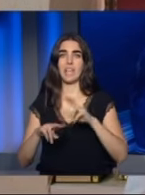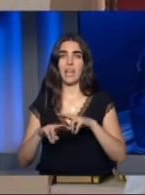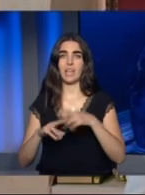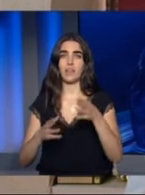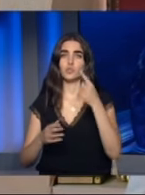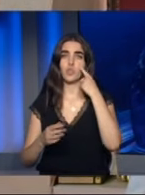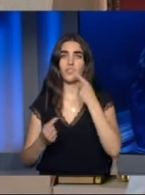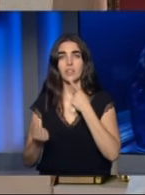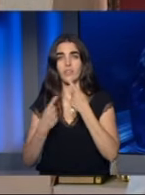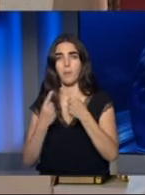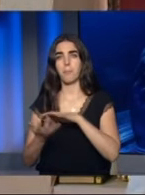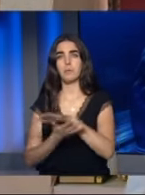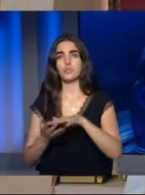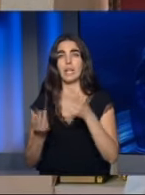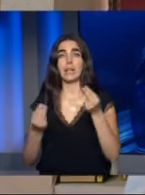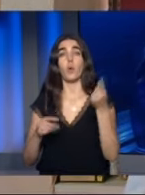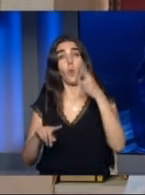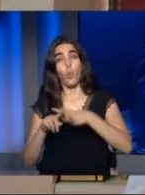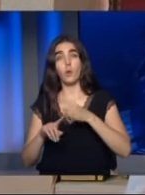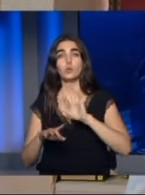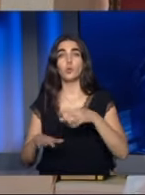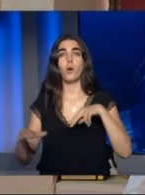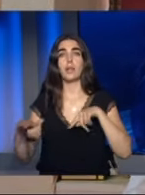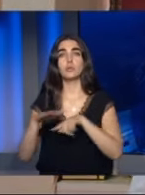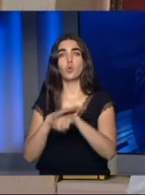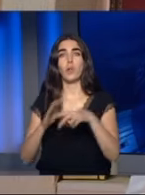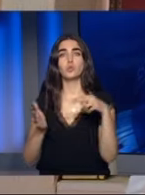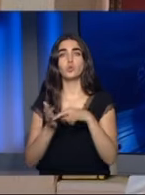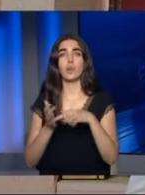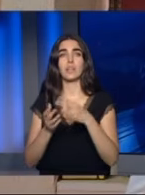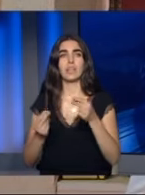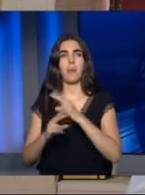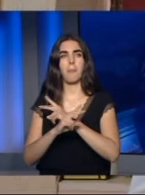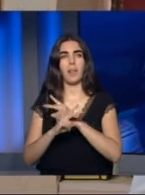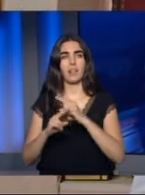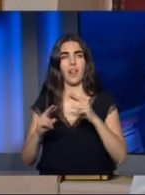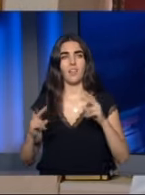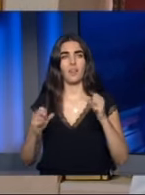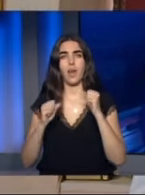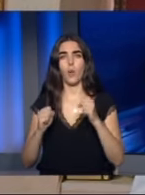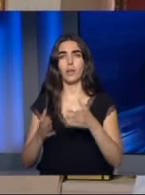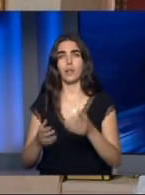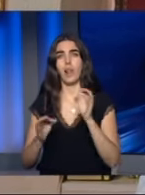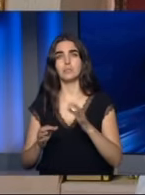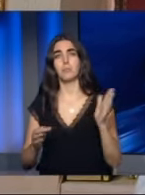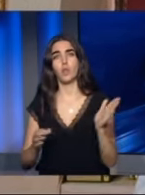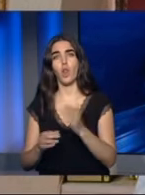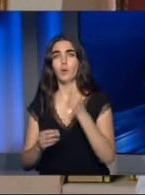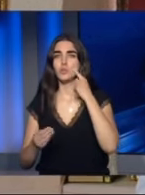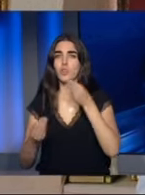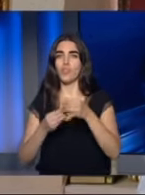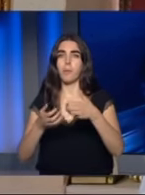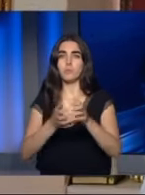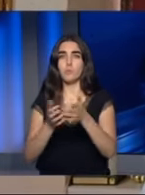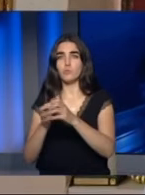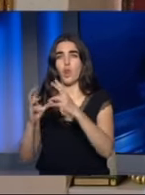لبنان كان اتجاه الحرب مع اسرائيل او ل تفاقم ازمه النزوح السوري وربما